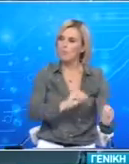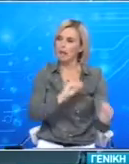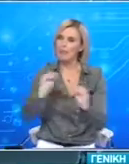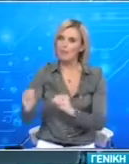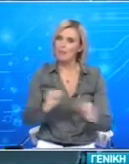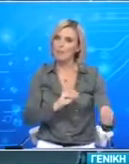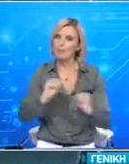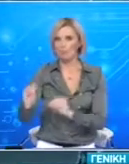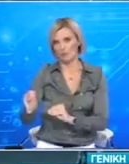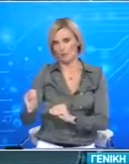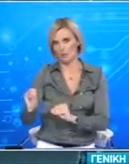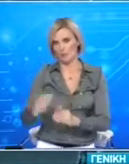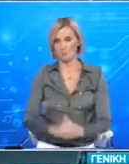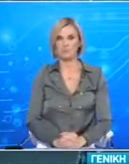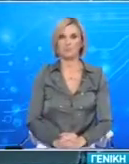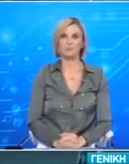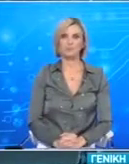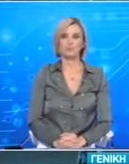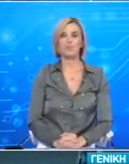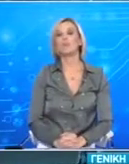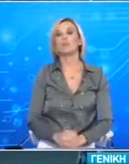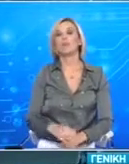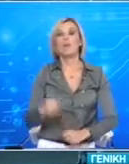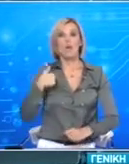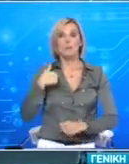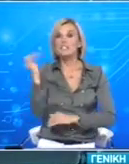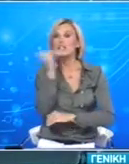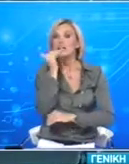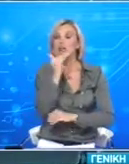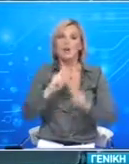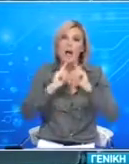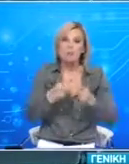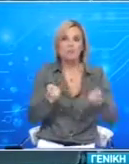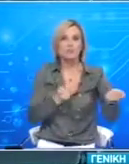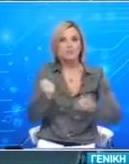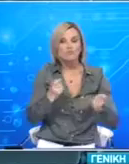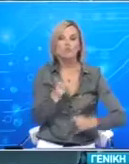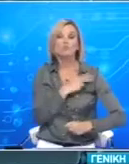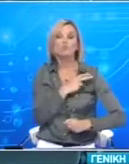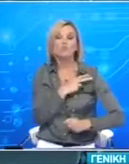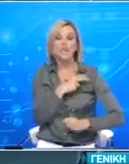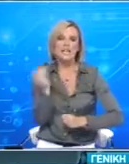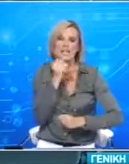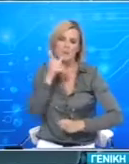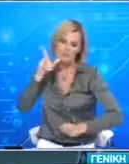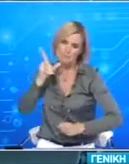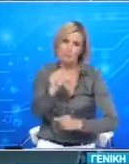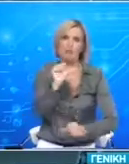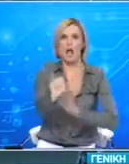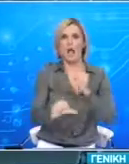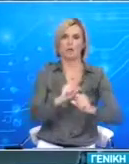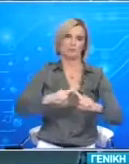στους 20.000. Αυξήθηκε η ταχύτητα έκδοση αποφάσεων ασύλου κατά 150% μέσα στο